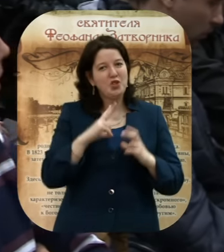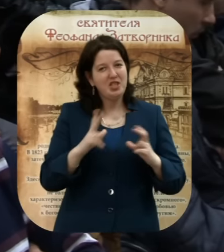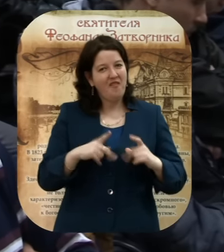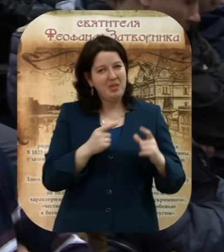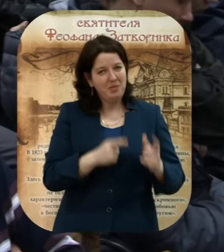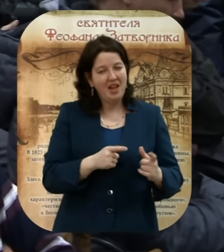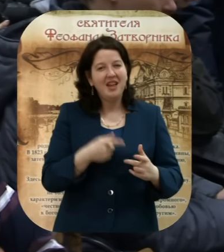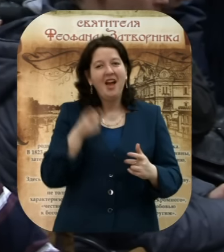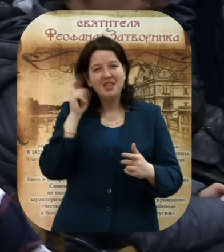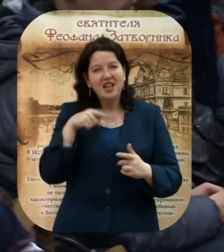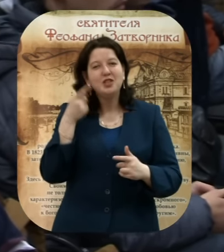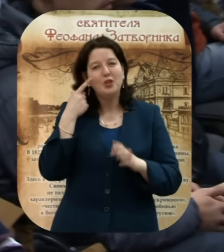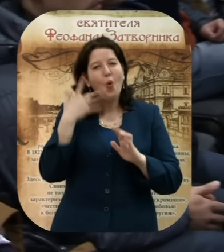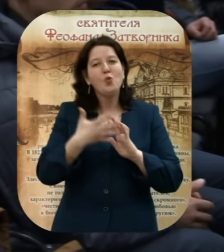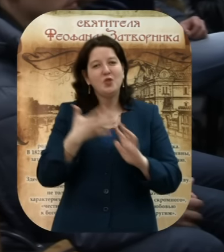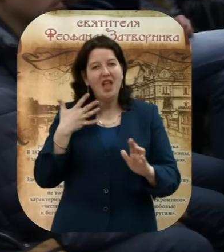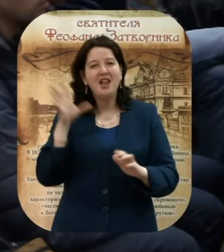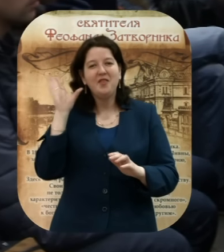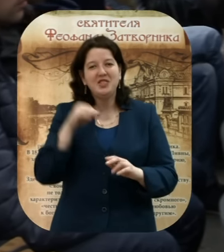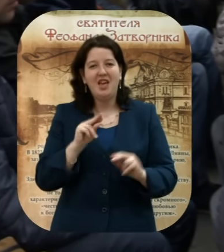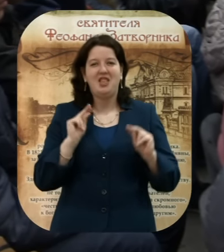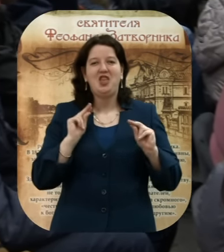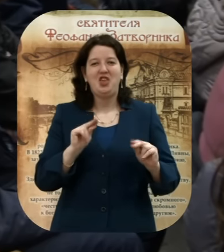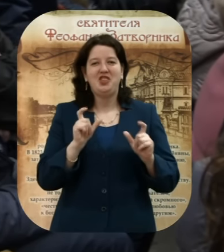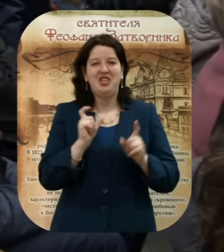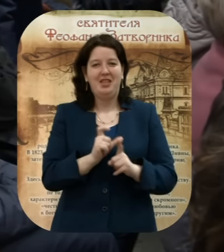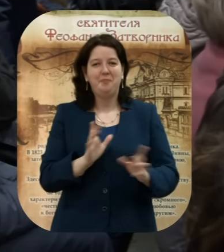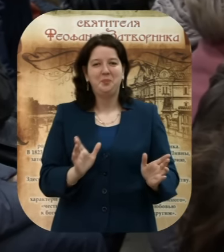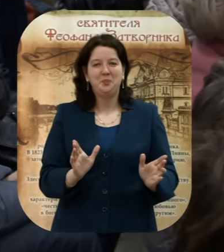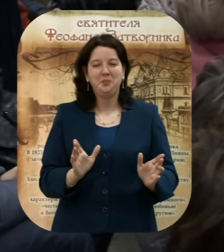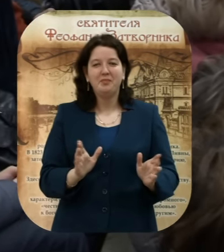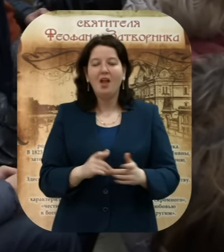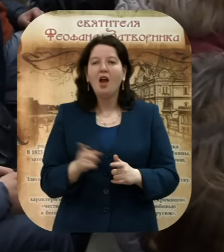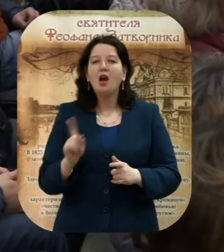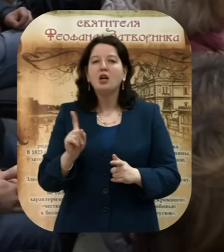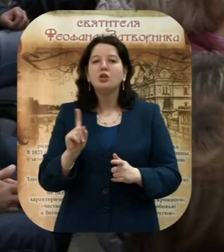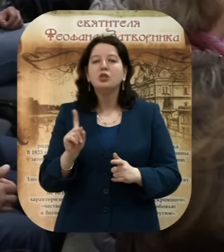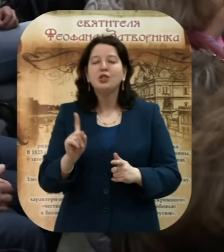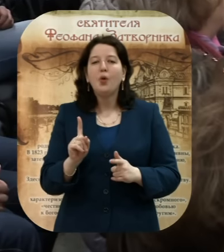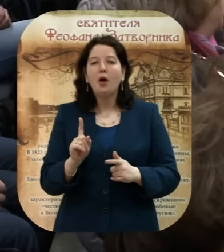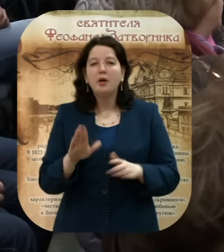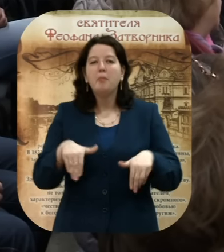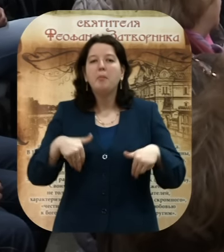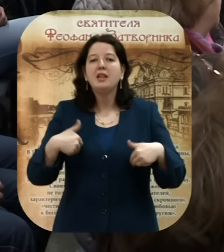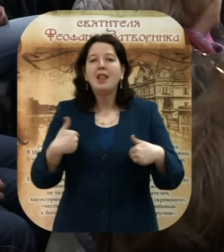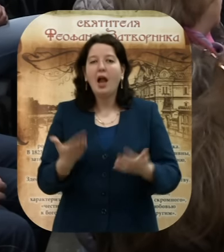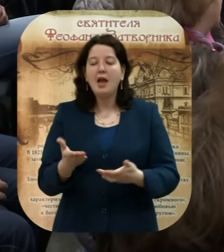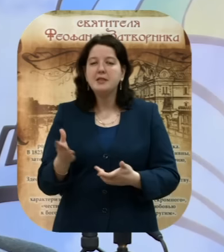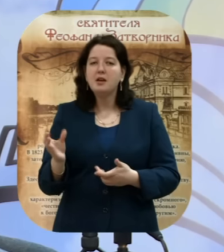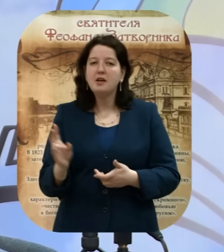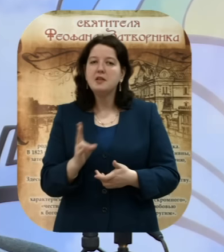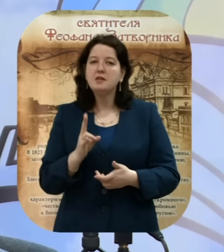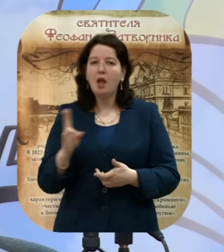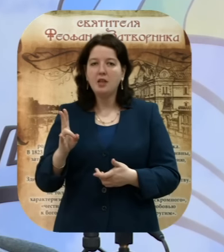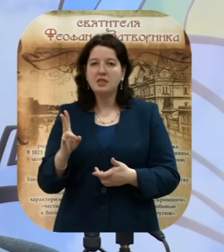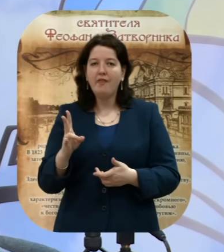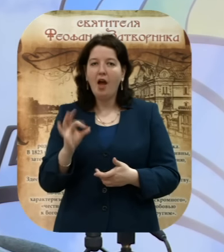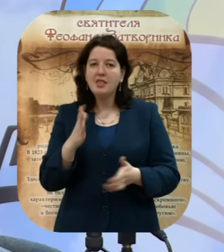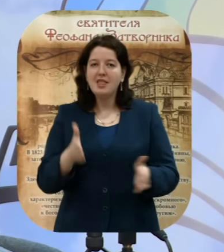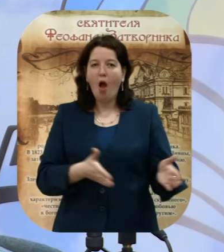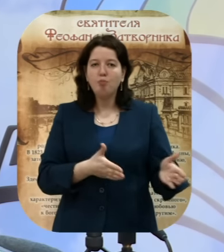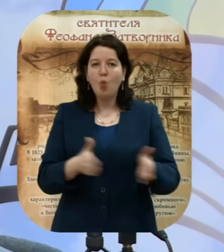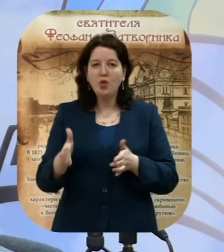узнали, все истины. Так вот, что же предлагает христианство на пути вот